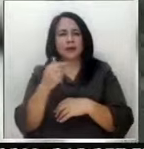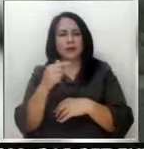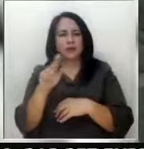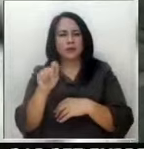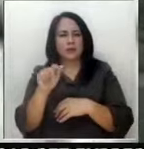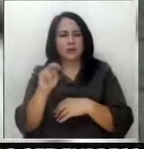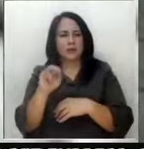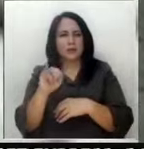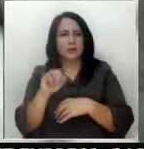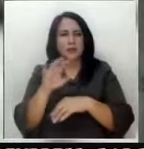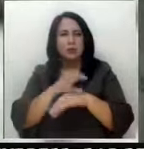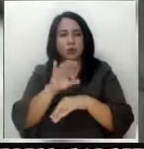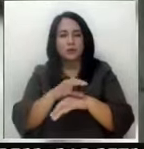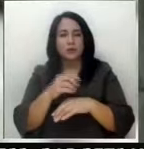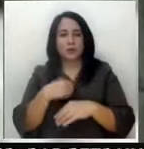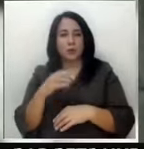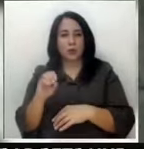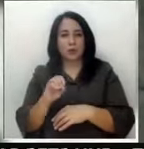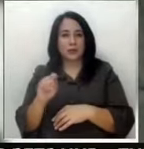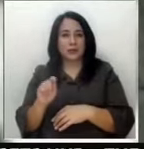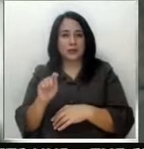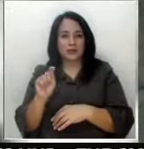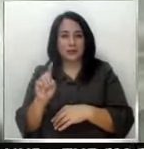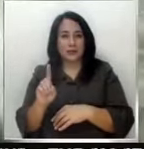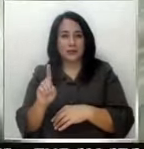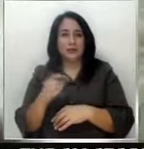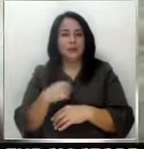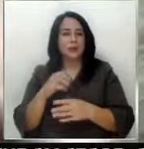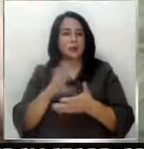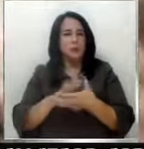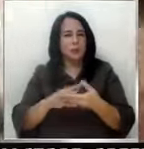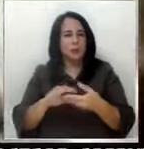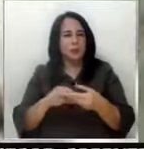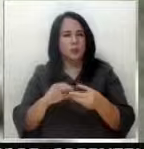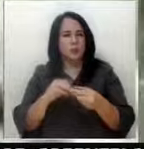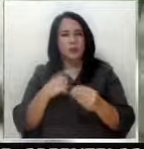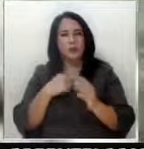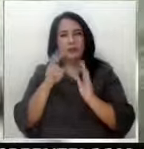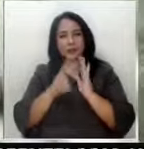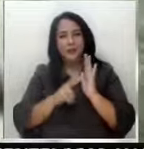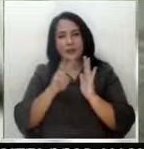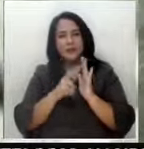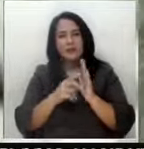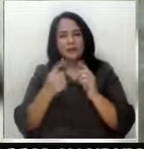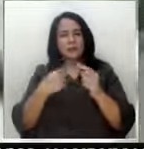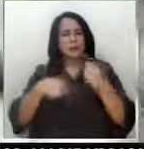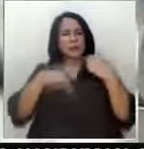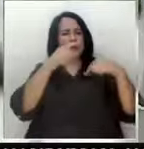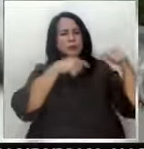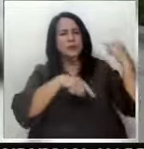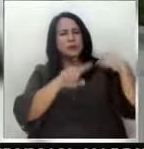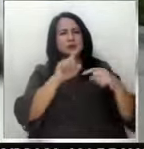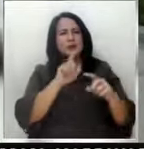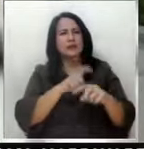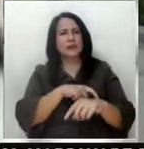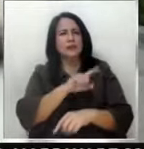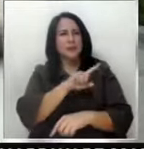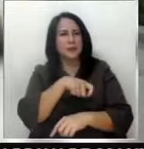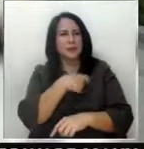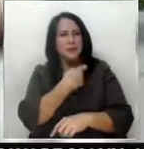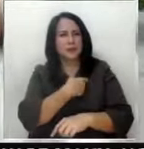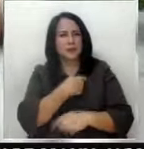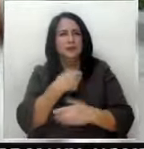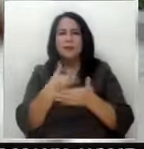mga OOTD, swak ito pang story or reels, tila throwback sa panahon ng mga Espanyol. Malapit lamang